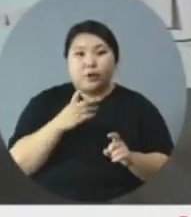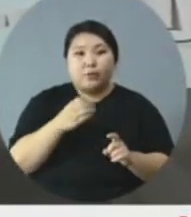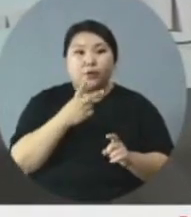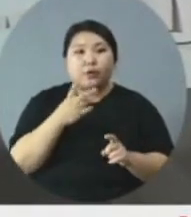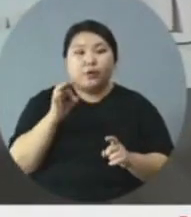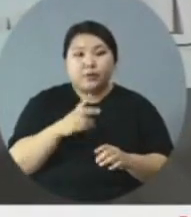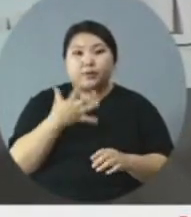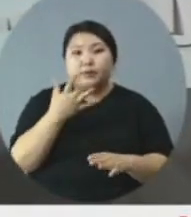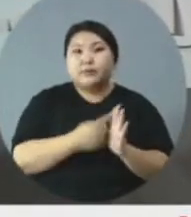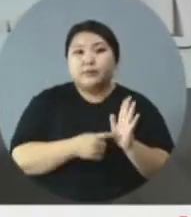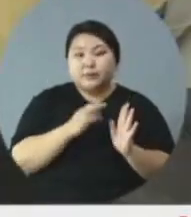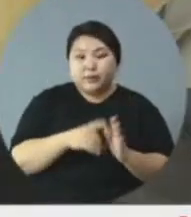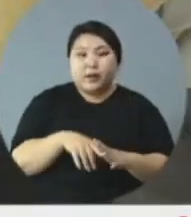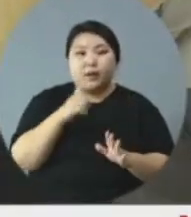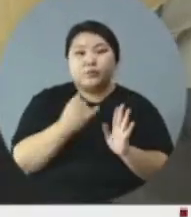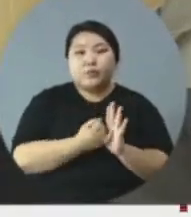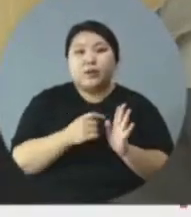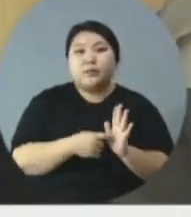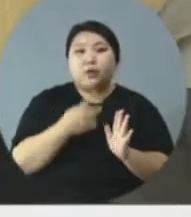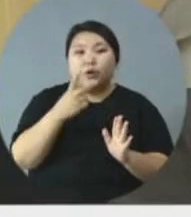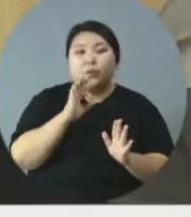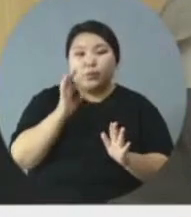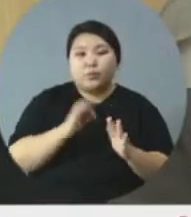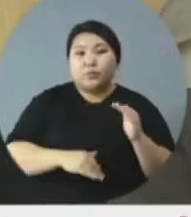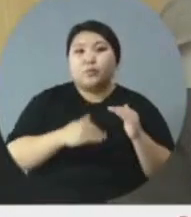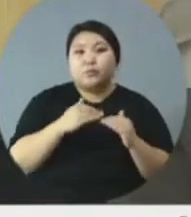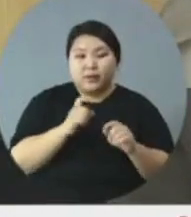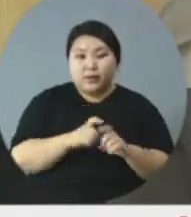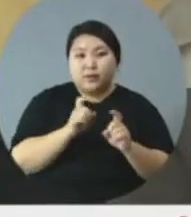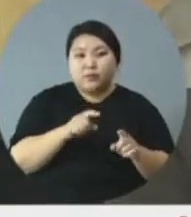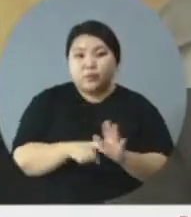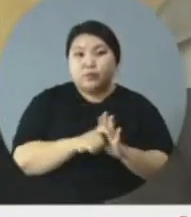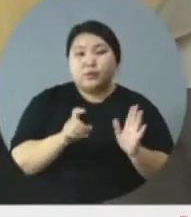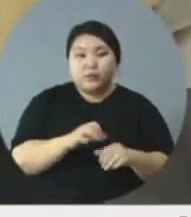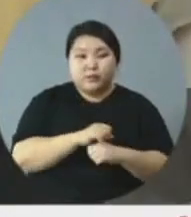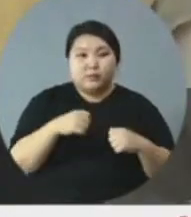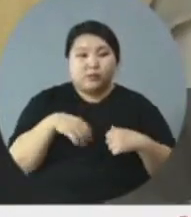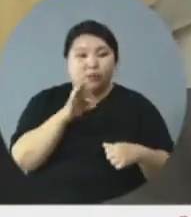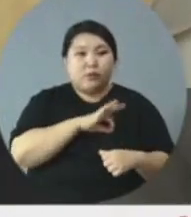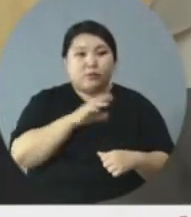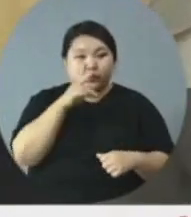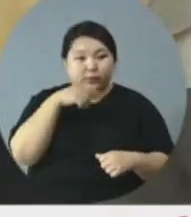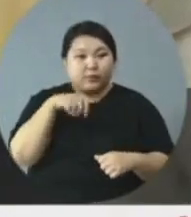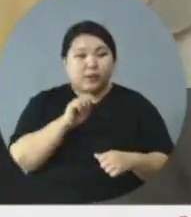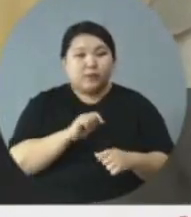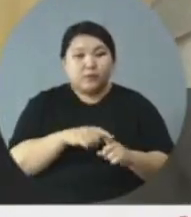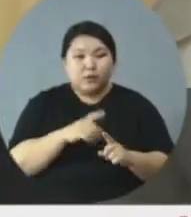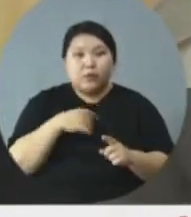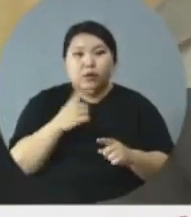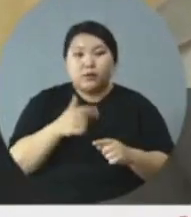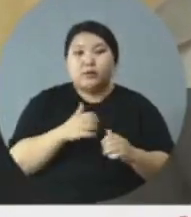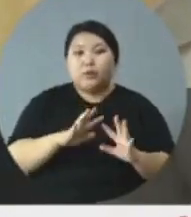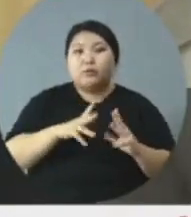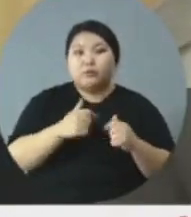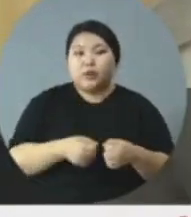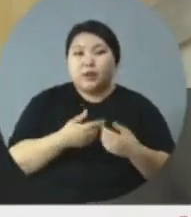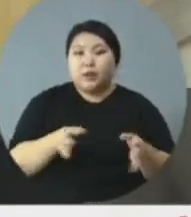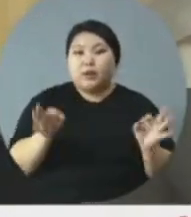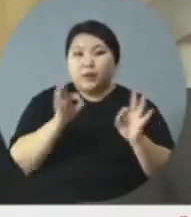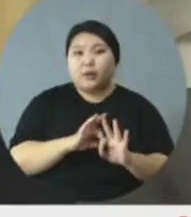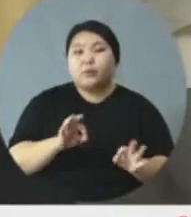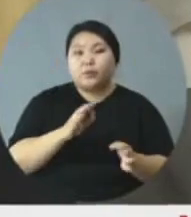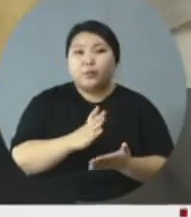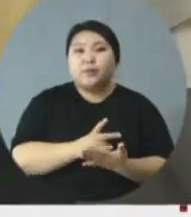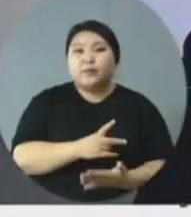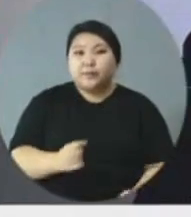харин 2022 оны 5 сард 16.2% төрчээ. Харин энэ хугацаанд иргэдийн орлого цалин хөлсөнд дөрвтэй өөрчлөлт гараагүй